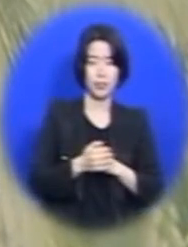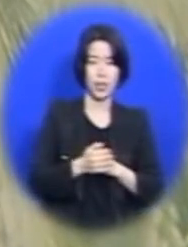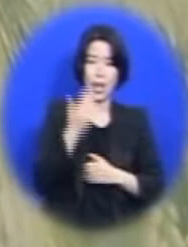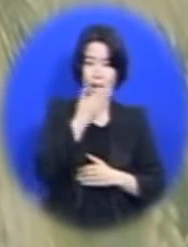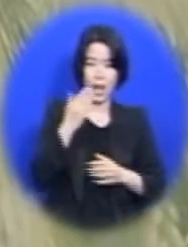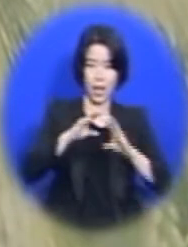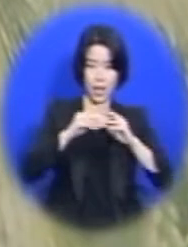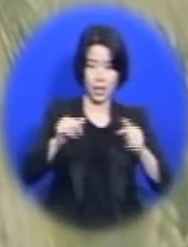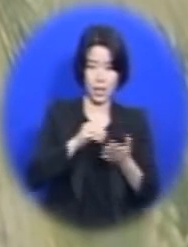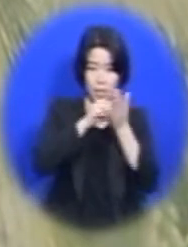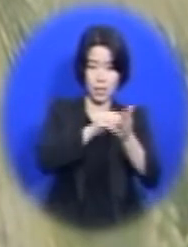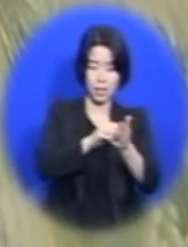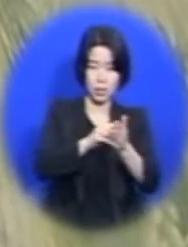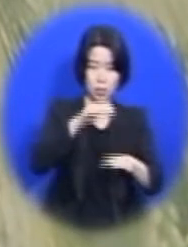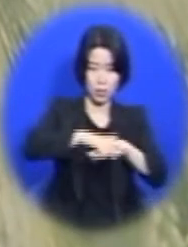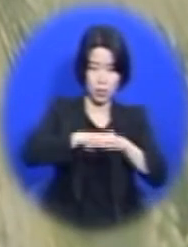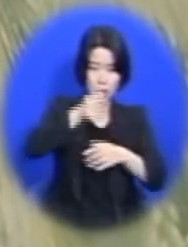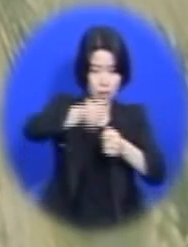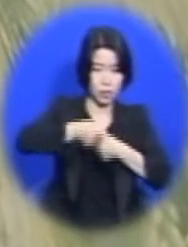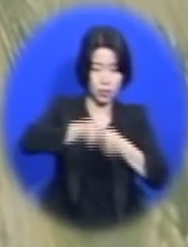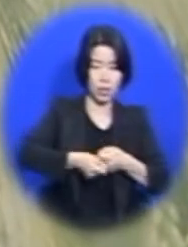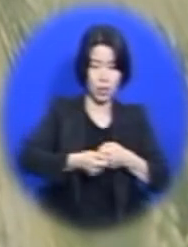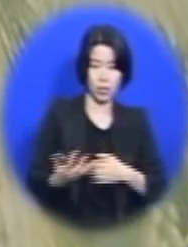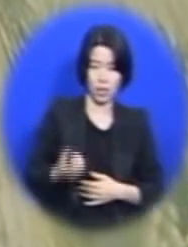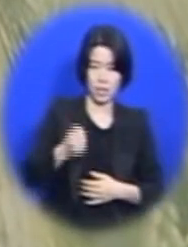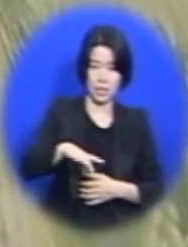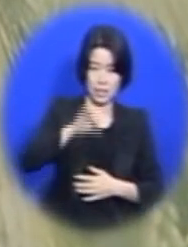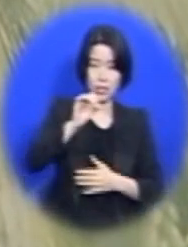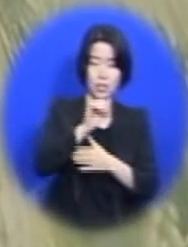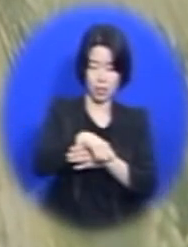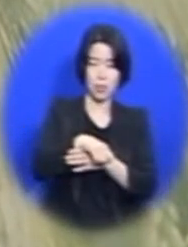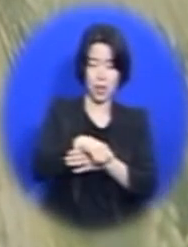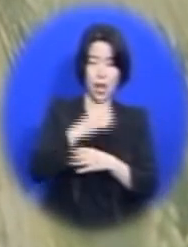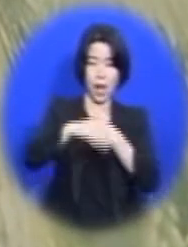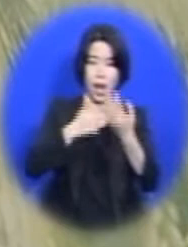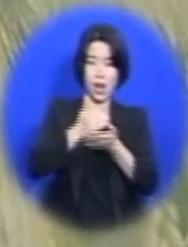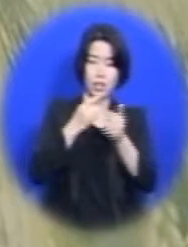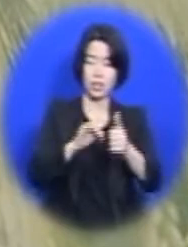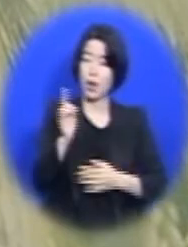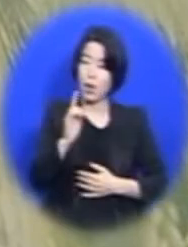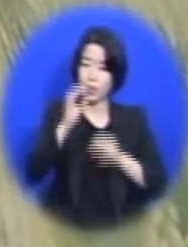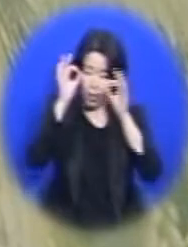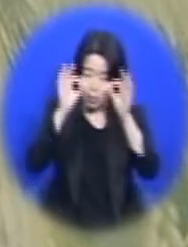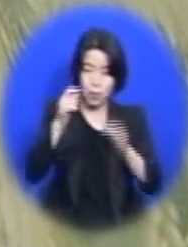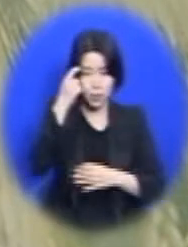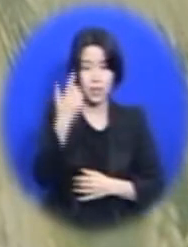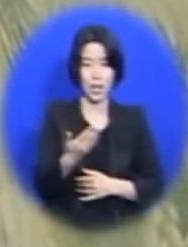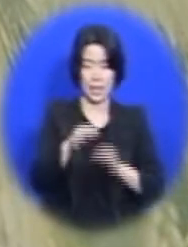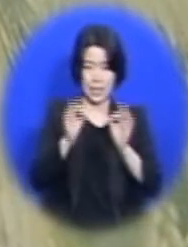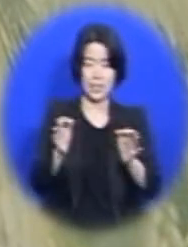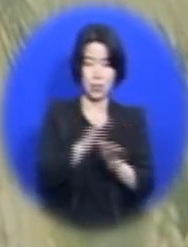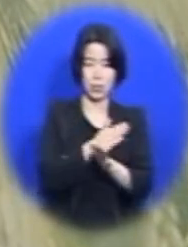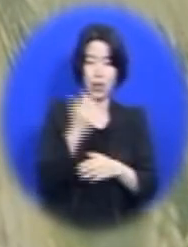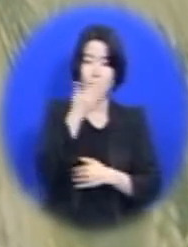가나안 땅에 들어가서 농사를 짓고 얻은 첫 열매를 하나님께서 어떻게 보시느냐? 이제부터